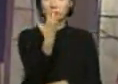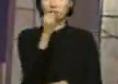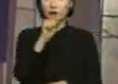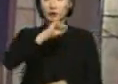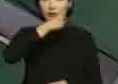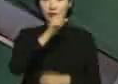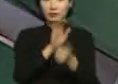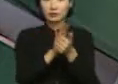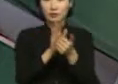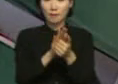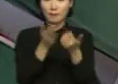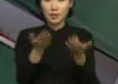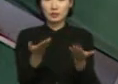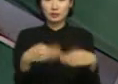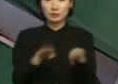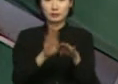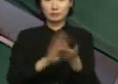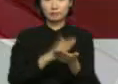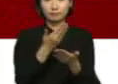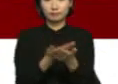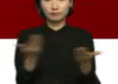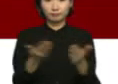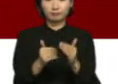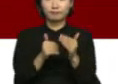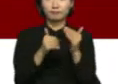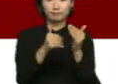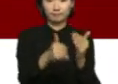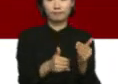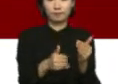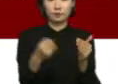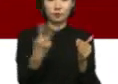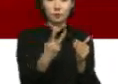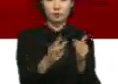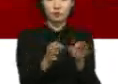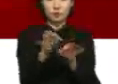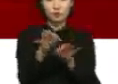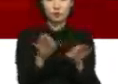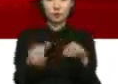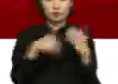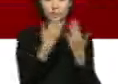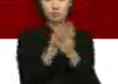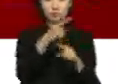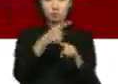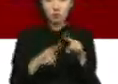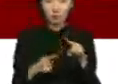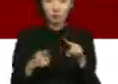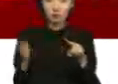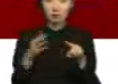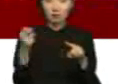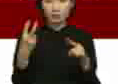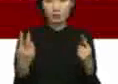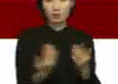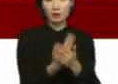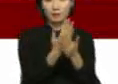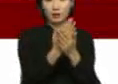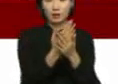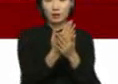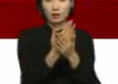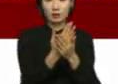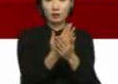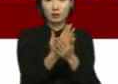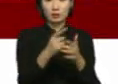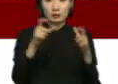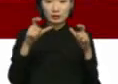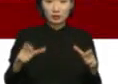지원받아 시설 개선 작업이 이루어졌습니다 또한 시장 전체가 아닌 절반 정도가 재개발 구역의 묶인 상황이라